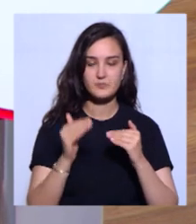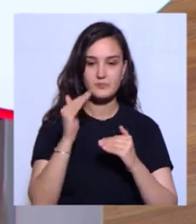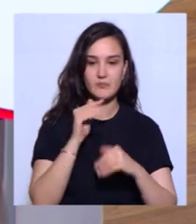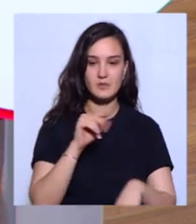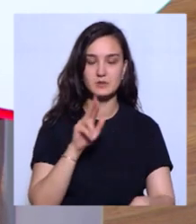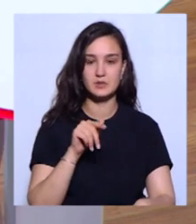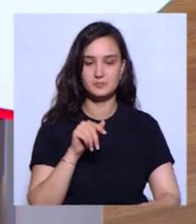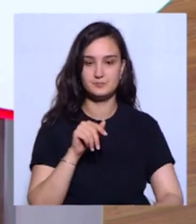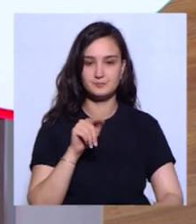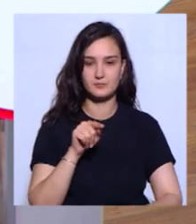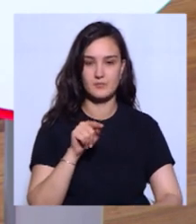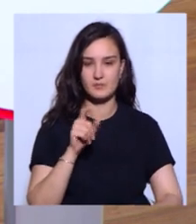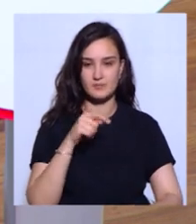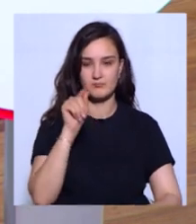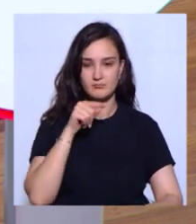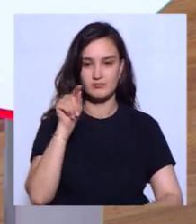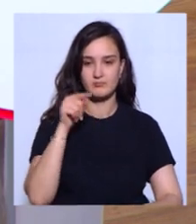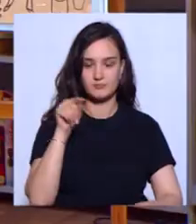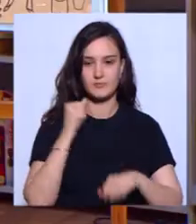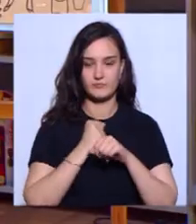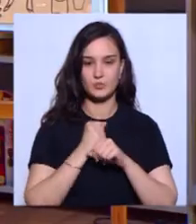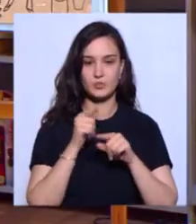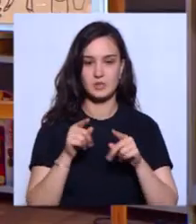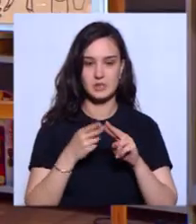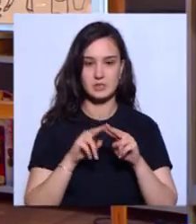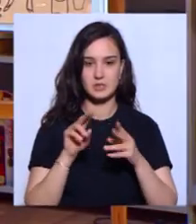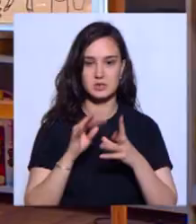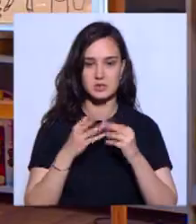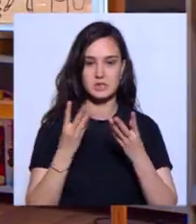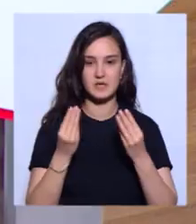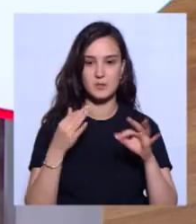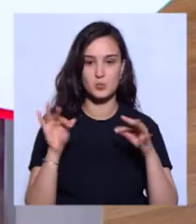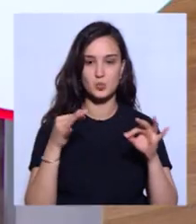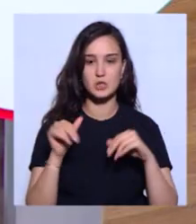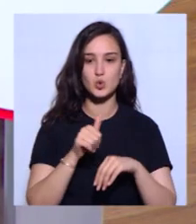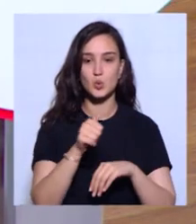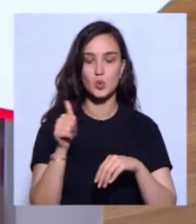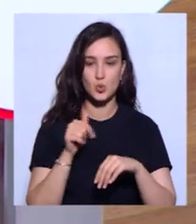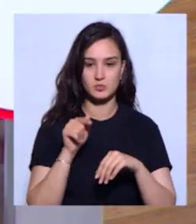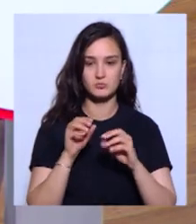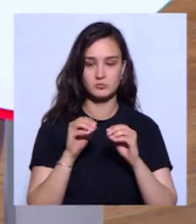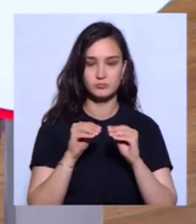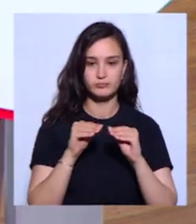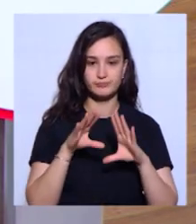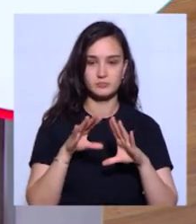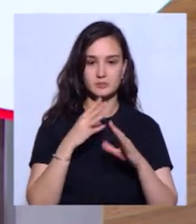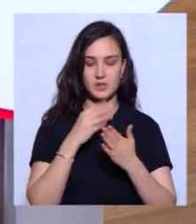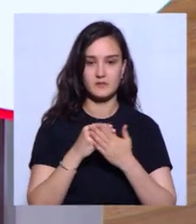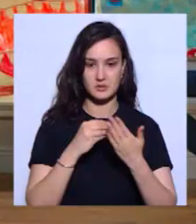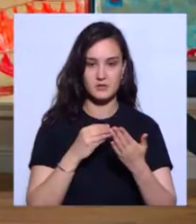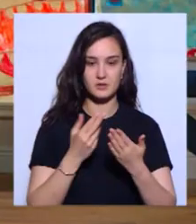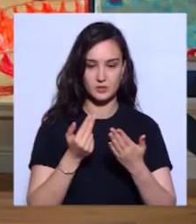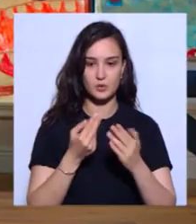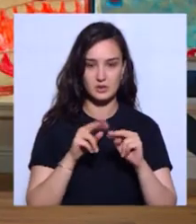სველზე ნახეთ. ეს სველ ფურცელზე როგორ იჟღინთება თავისთავად ეს ესენი